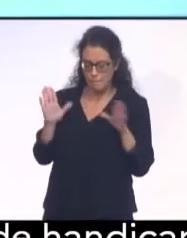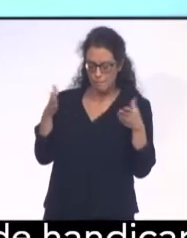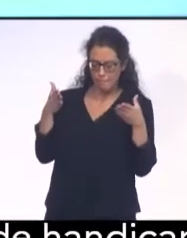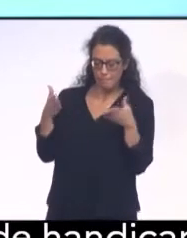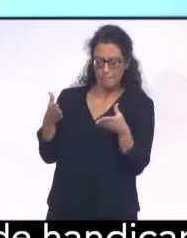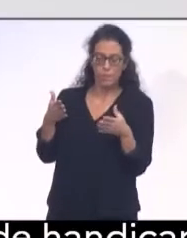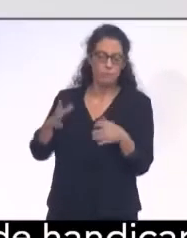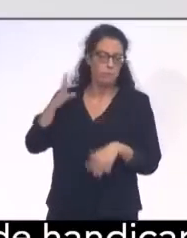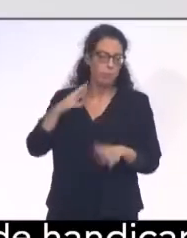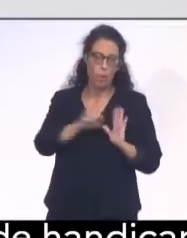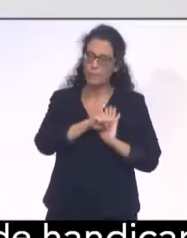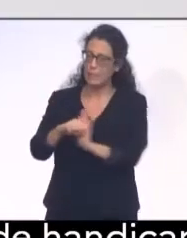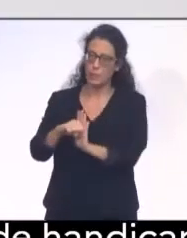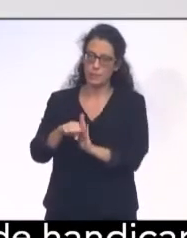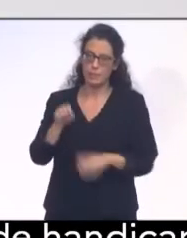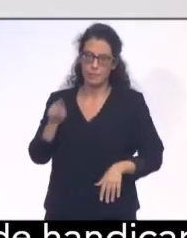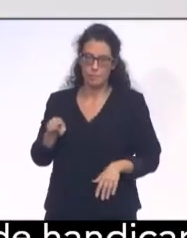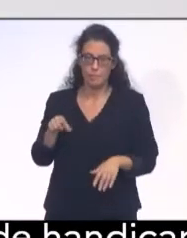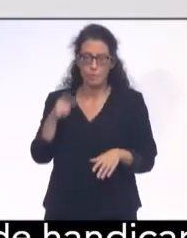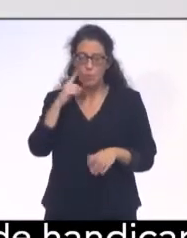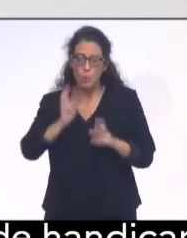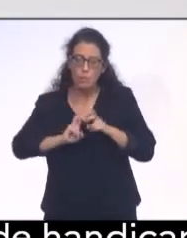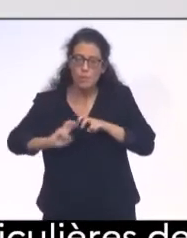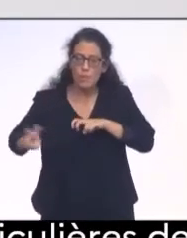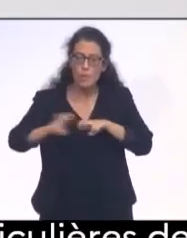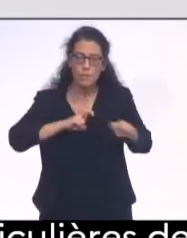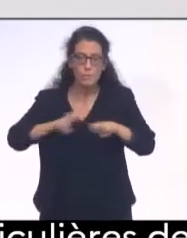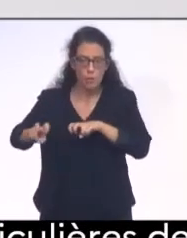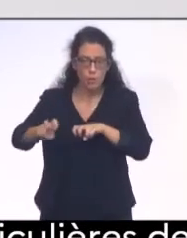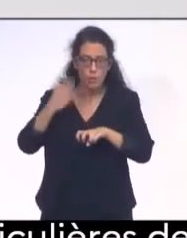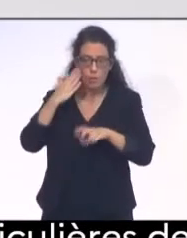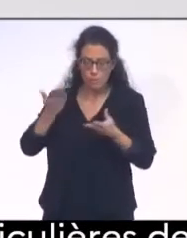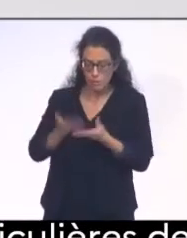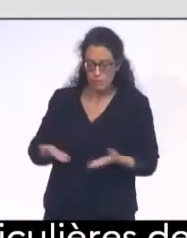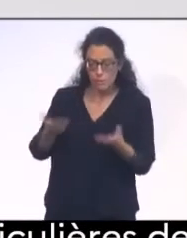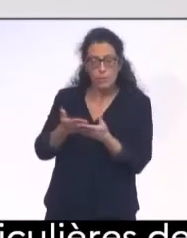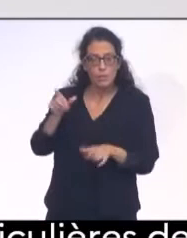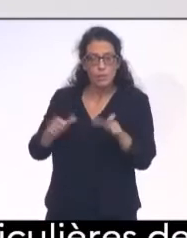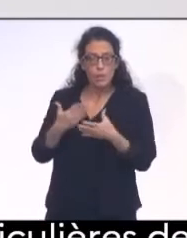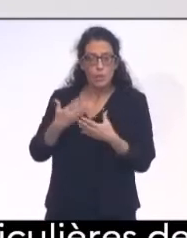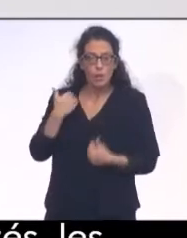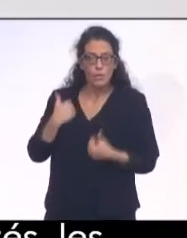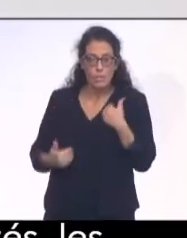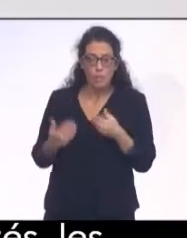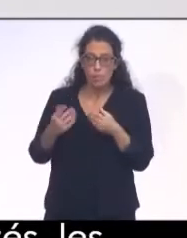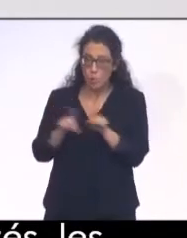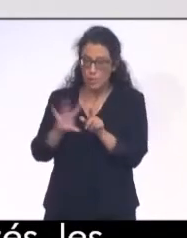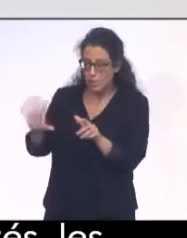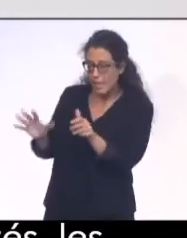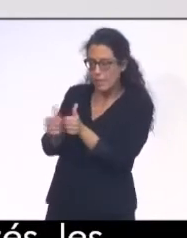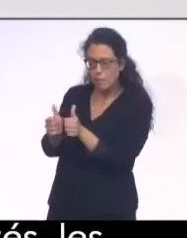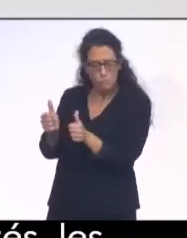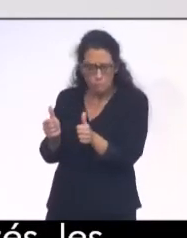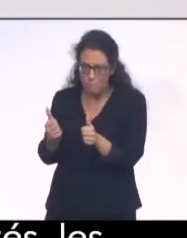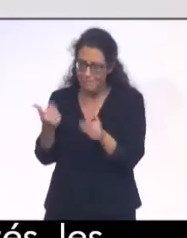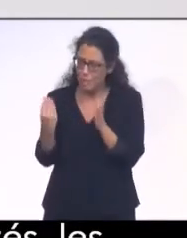de mes priorités. Les dérogations pour les déplacements des personnes en situation de handicap et leurs aidants sont prévues. Comme le